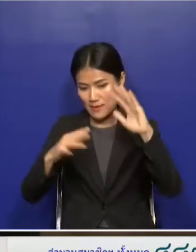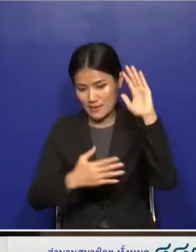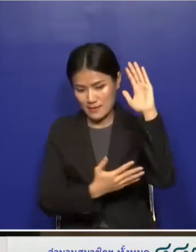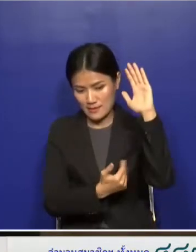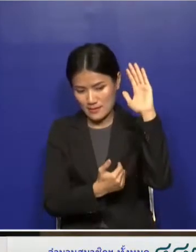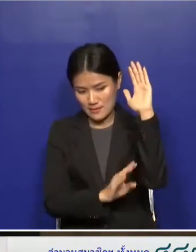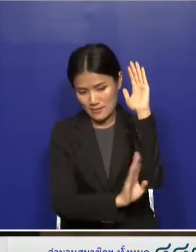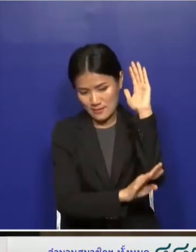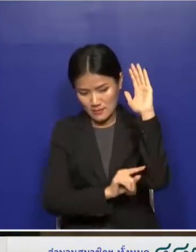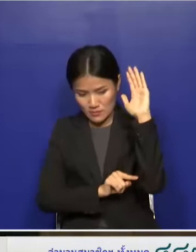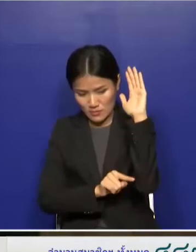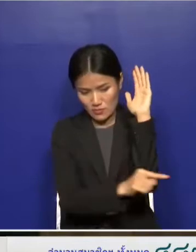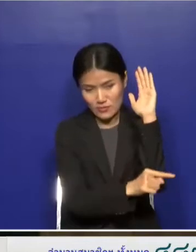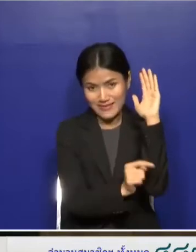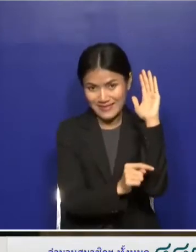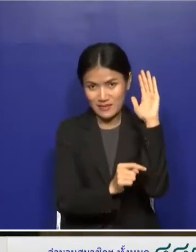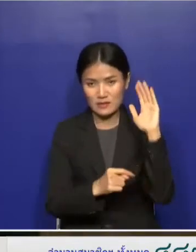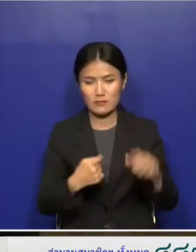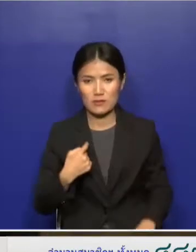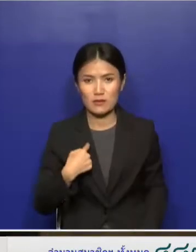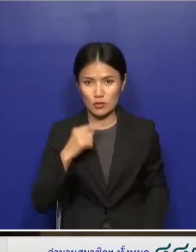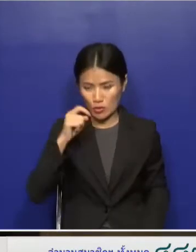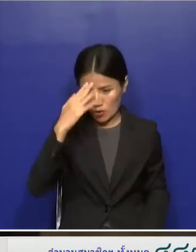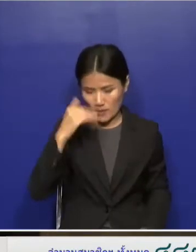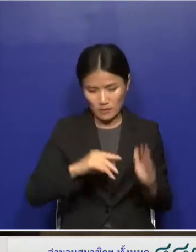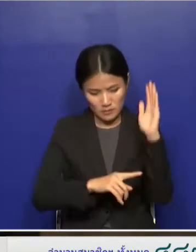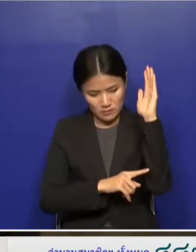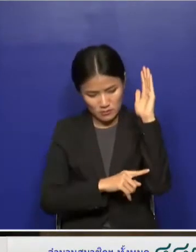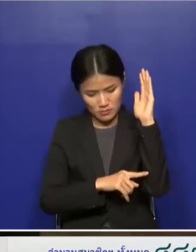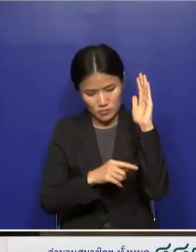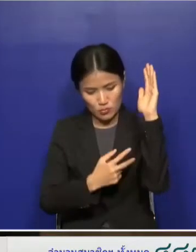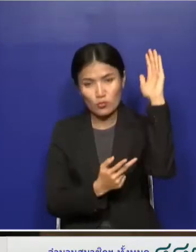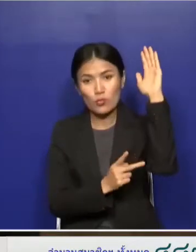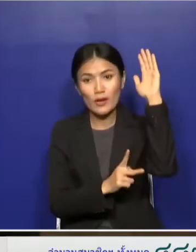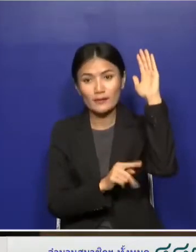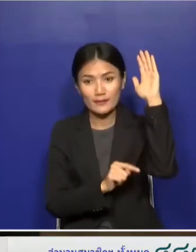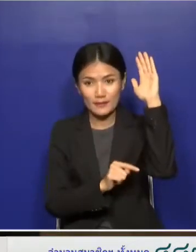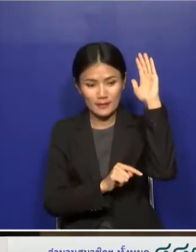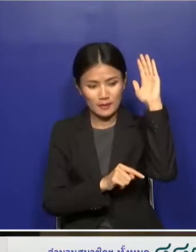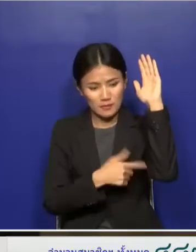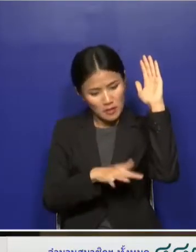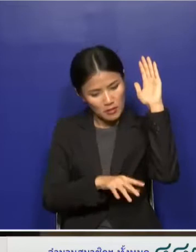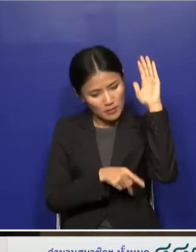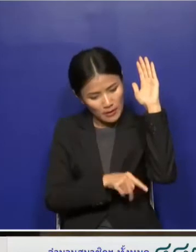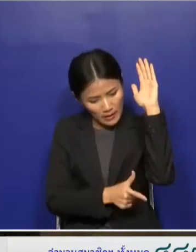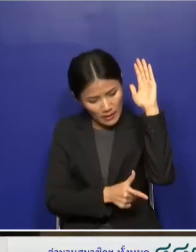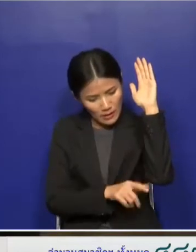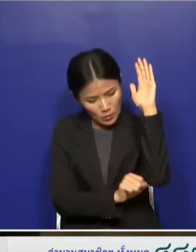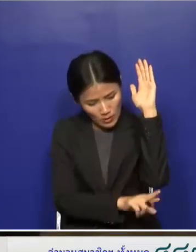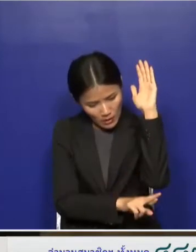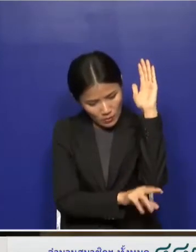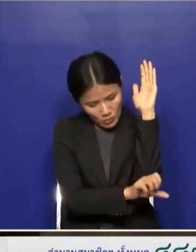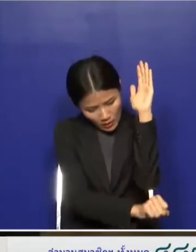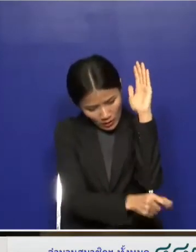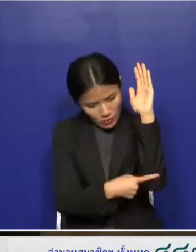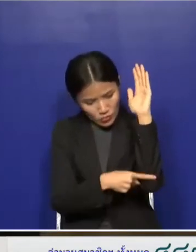ยเนี่ยจริงๆวิธีนึงก็คือทำให้เขาไปเที่ยวหลายจังหวัดให้ได้สมมุติจะไปภูเก็ตเราอาจจะไปพังงาไปสุราษฎร์ไปสงขลาอะไร